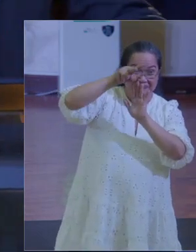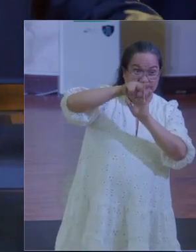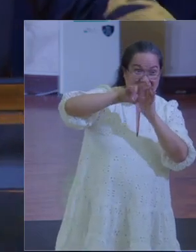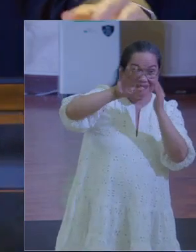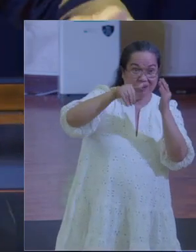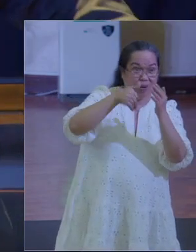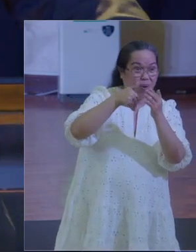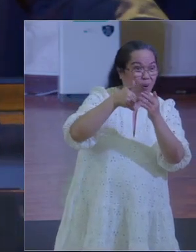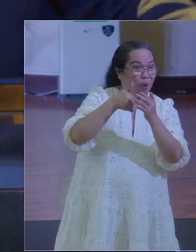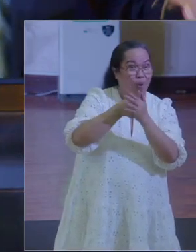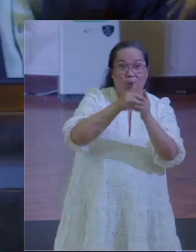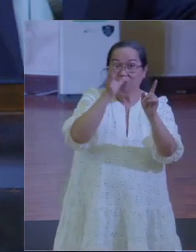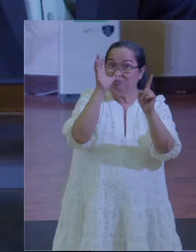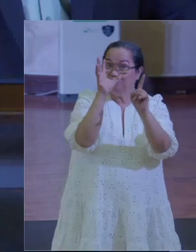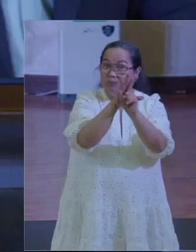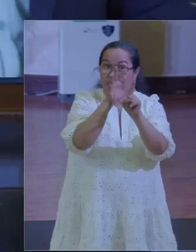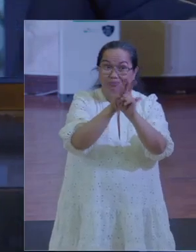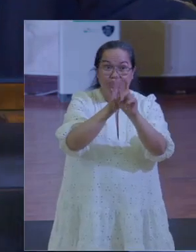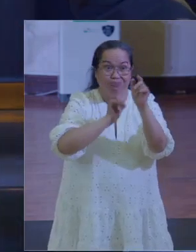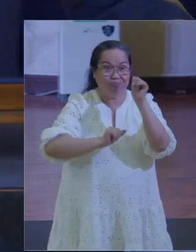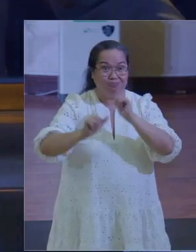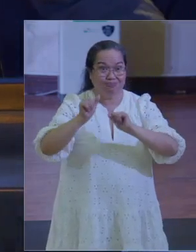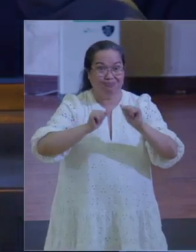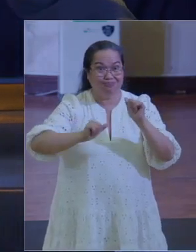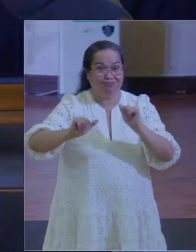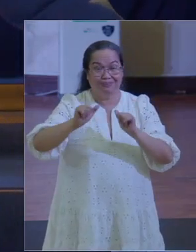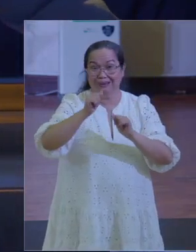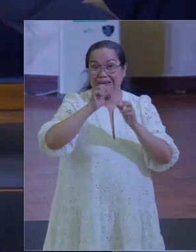na big time Hollywood stars and singers,